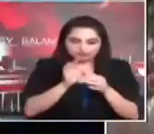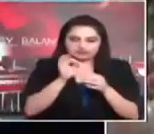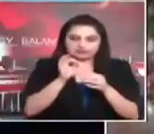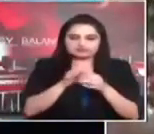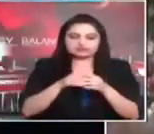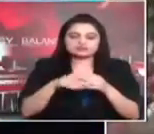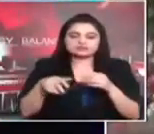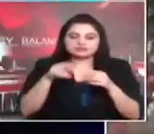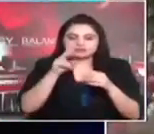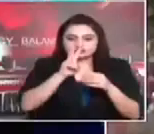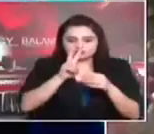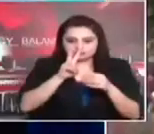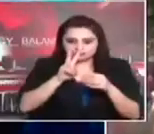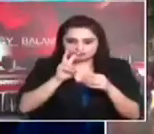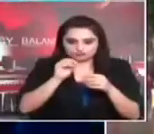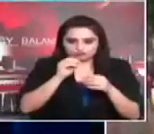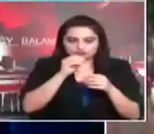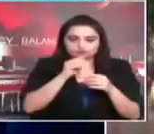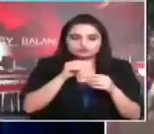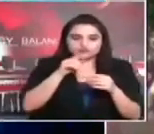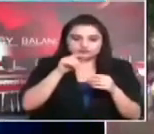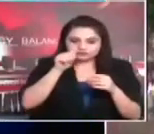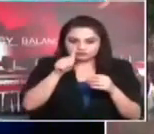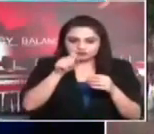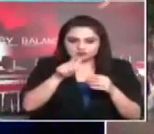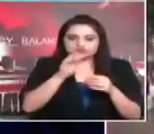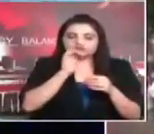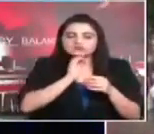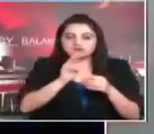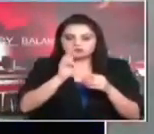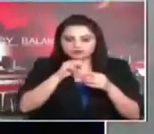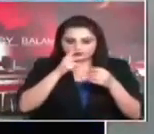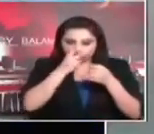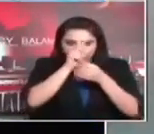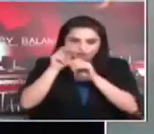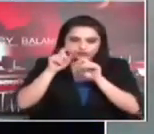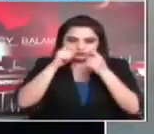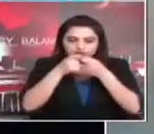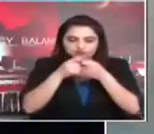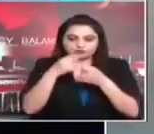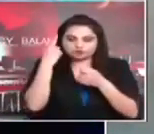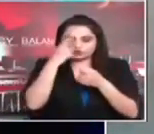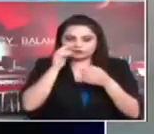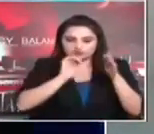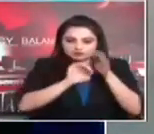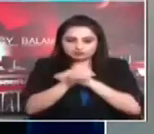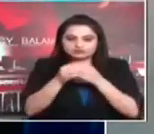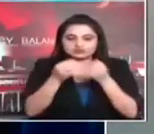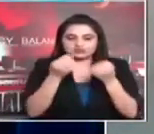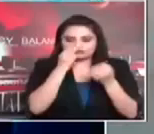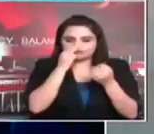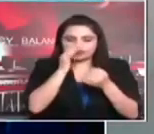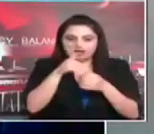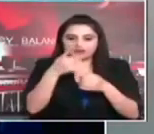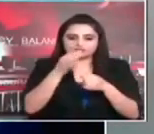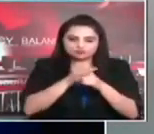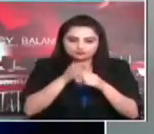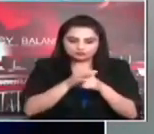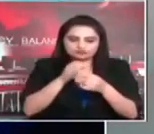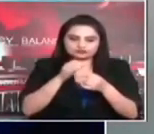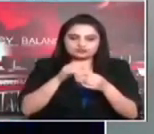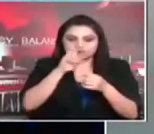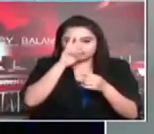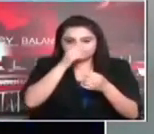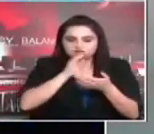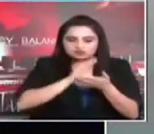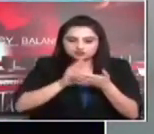सहकार्यमा 2067 सालबाट झरनालाई पर्यटकीय गन्तव्यका रूपमा सञ्चालनमा ल्याइएको झरना व्यवस्थापन तथा सरसफाई समितिका